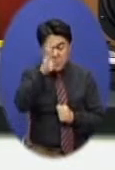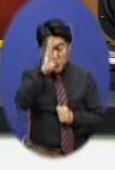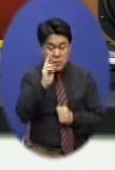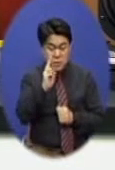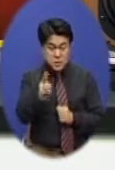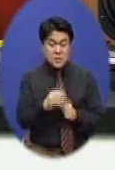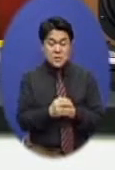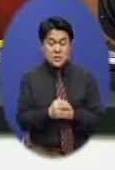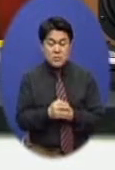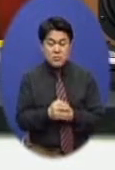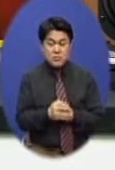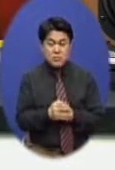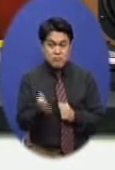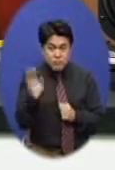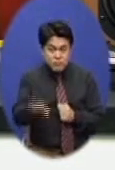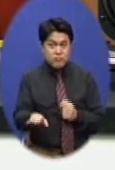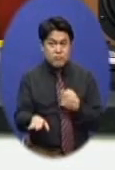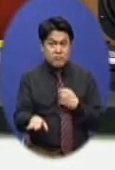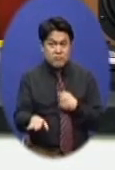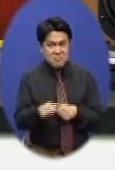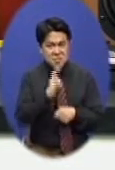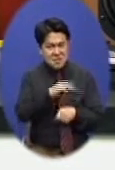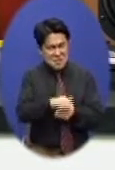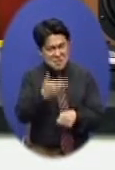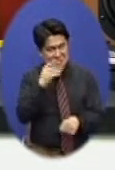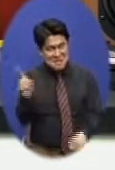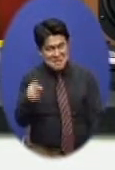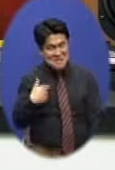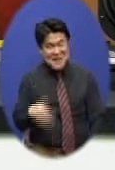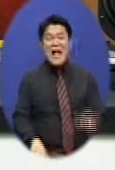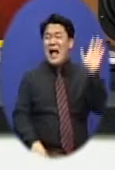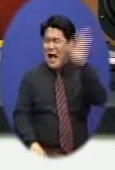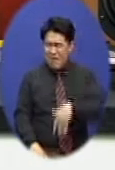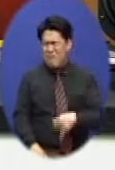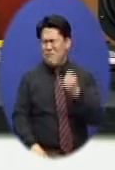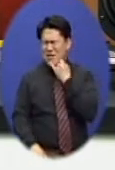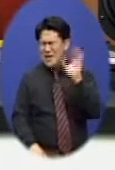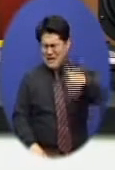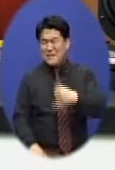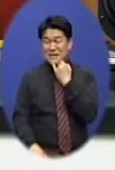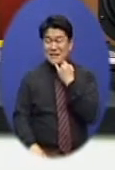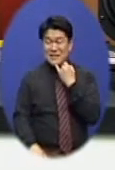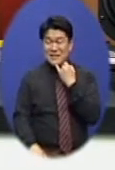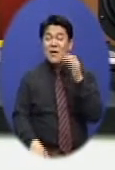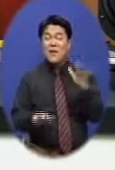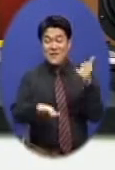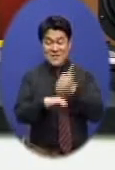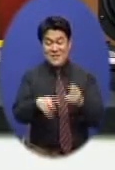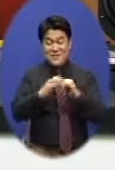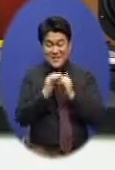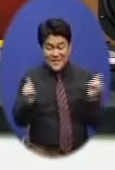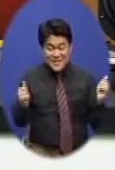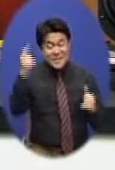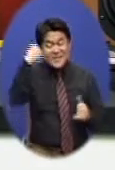들었는데. 아이고, 저런. 이거 잘 넘어갈란지 모르겠네. 괜찮습니다, 어머니. 네. 자, 오늘 마지막 참여자인데